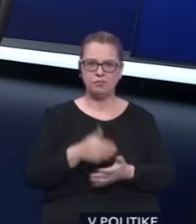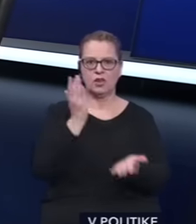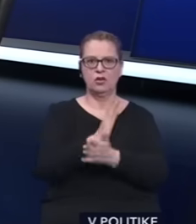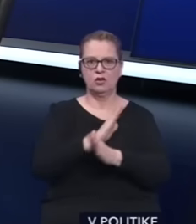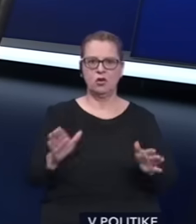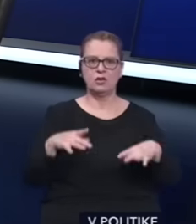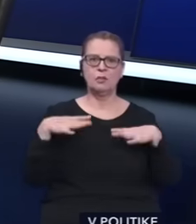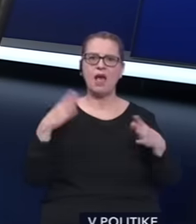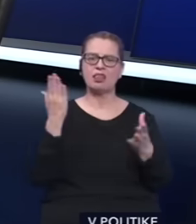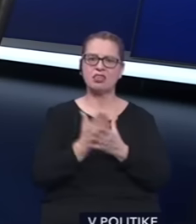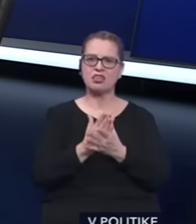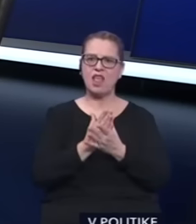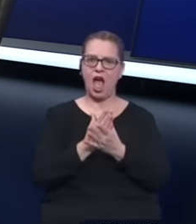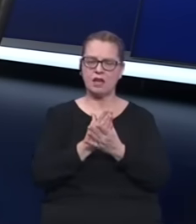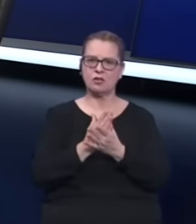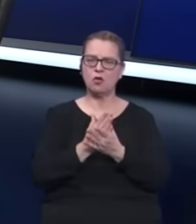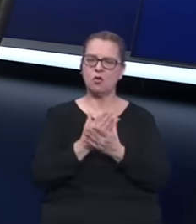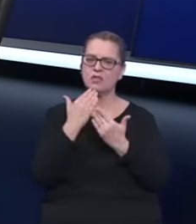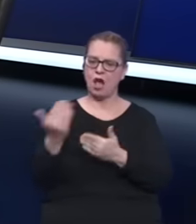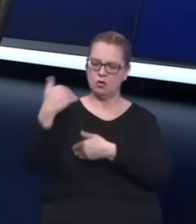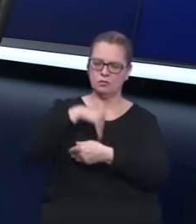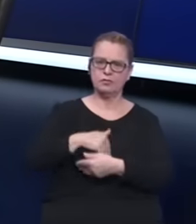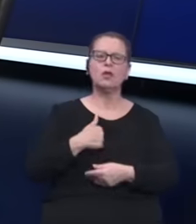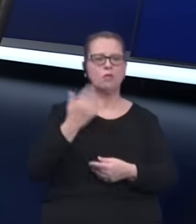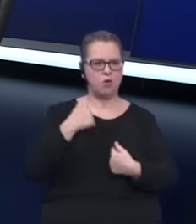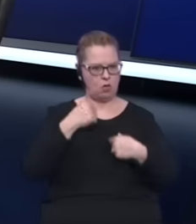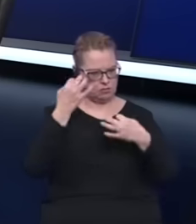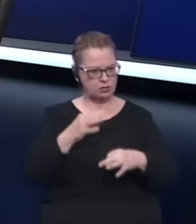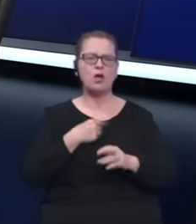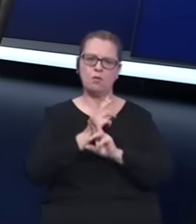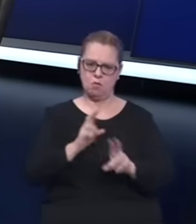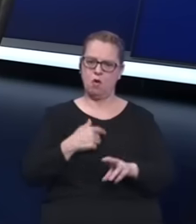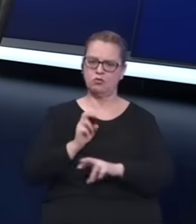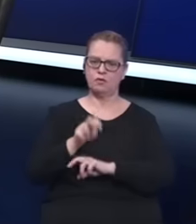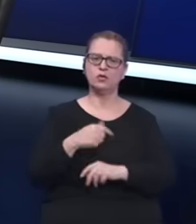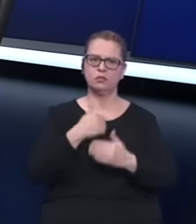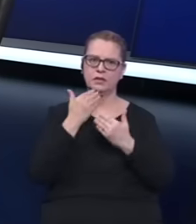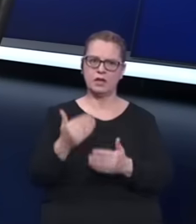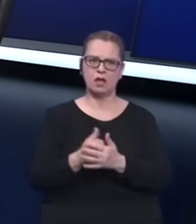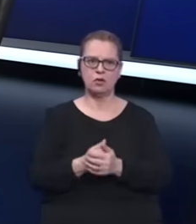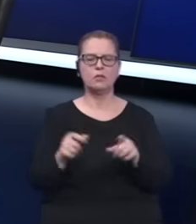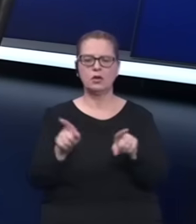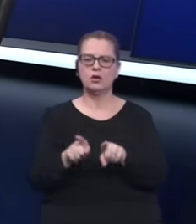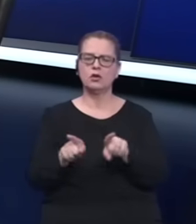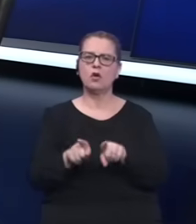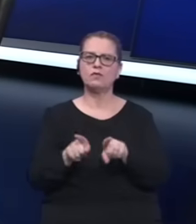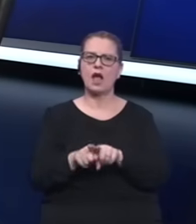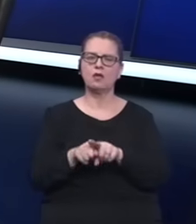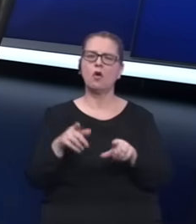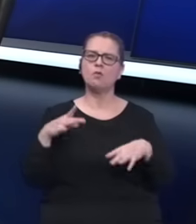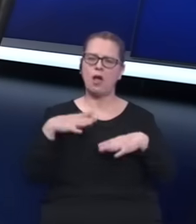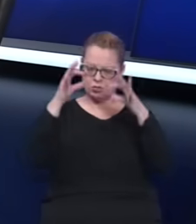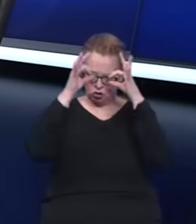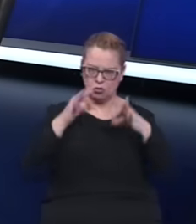štúdiu. Musím povedať, že bolo mi cťou a ďakujem za túto možnosť tu vystúpiť. To isté platí aj pre podpredsedu